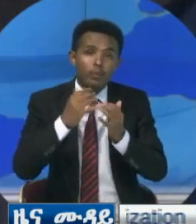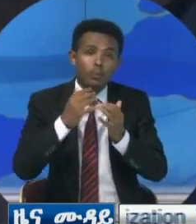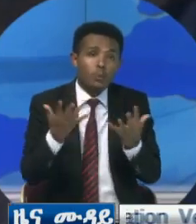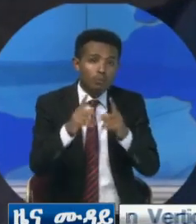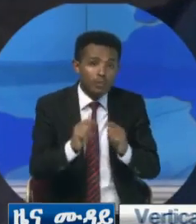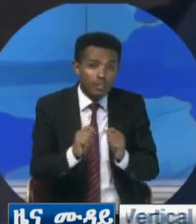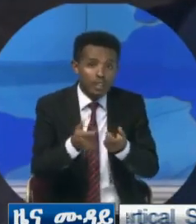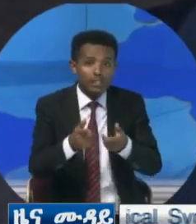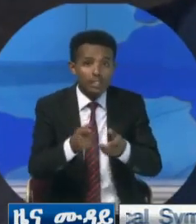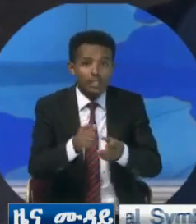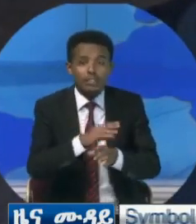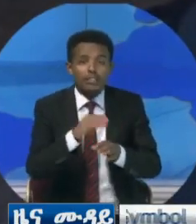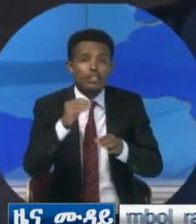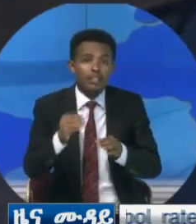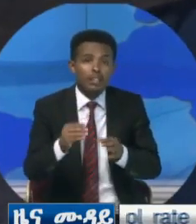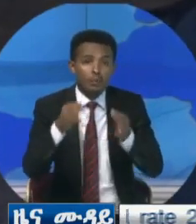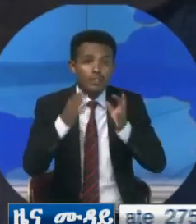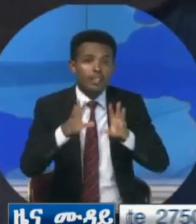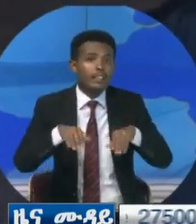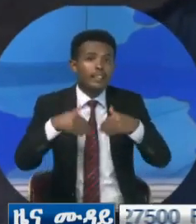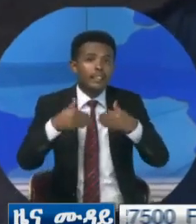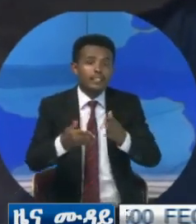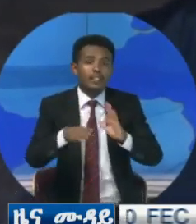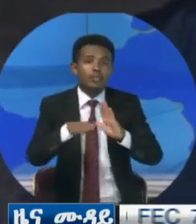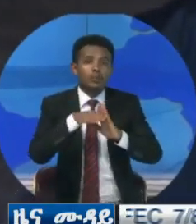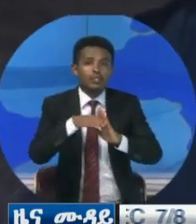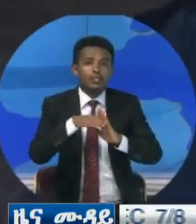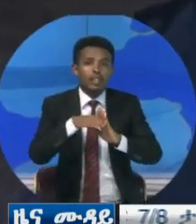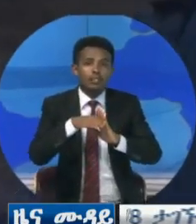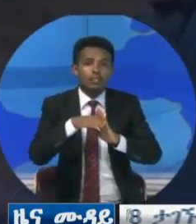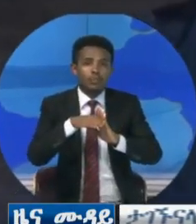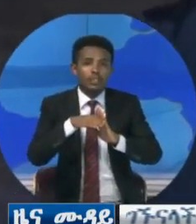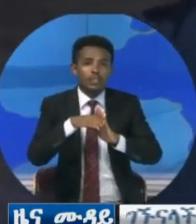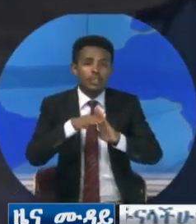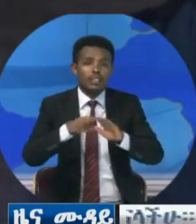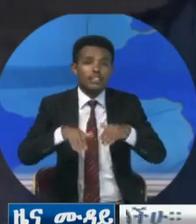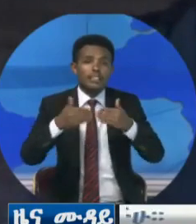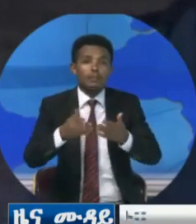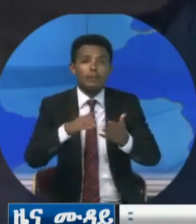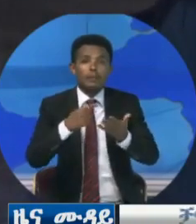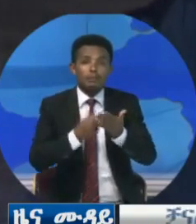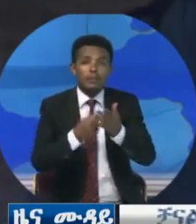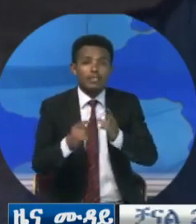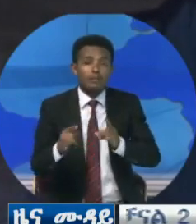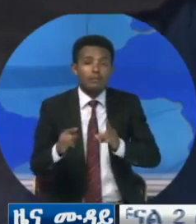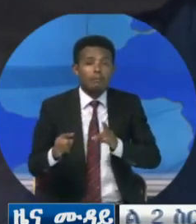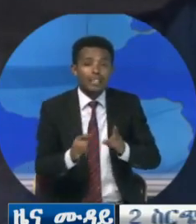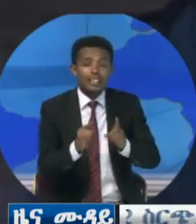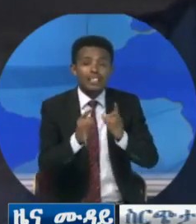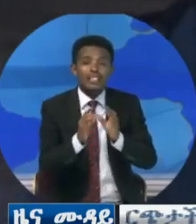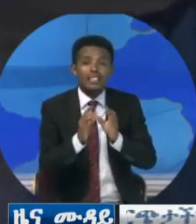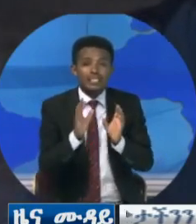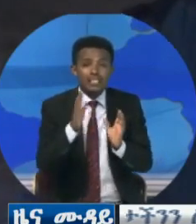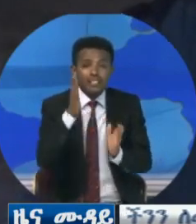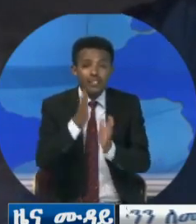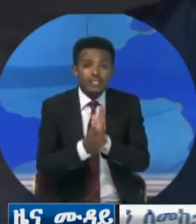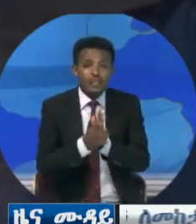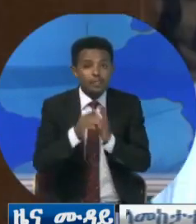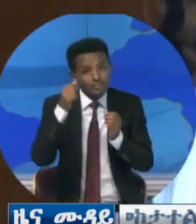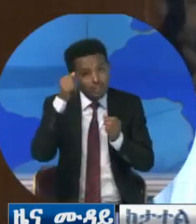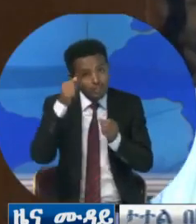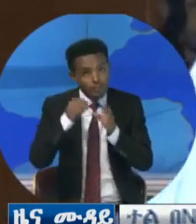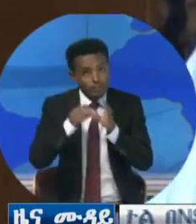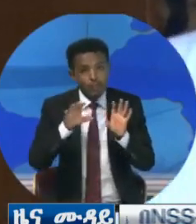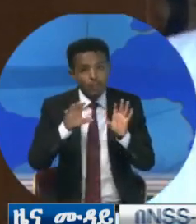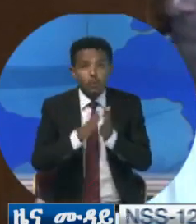እንዲያሳልጥና በውህደቱ ላይ ውሳኔ እንዲሰጥ ወክልና የተሰጠበትና በዛ መንገድ የተፈጸመ መሆኑን ታሳቢ ማድረግ ተገቢ ነው።